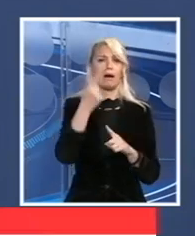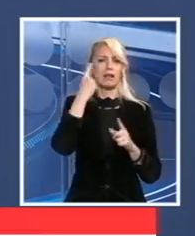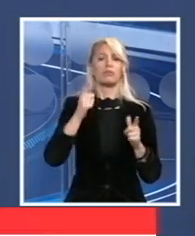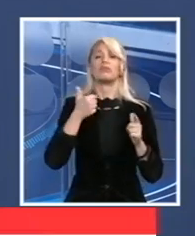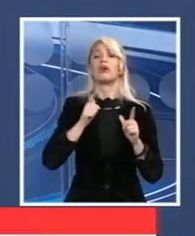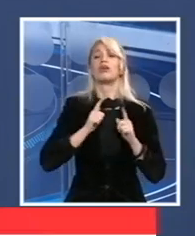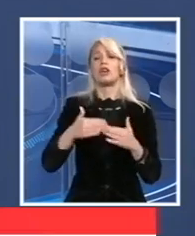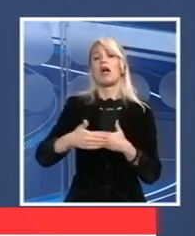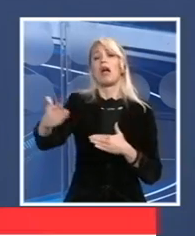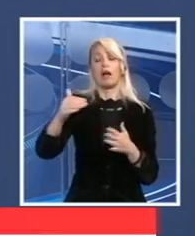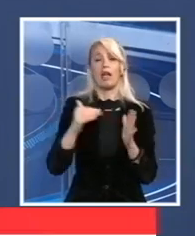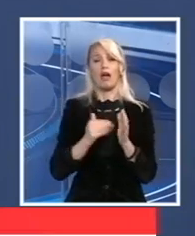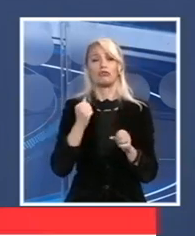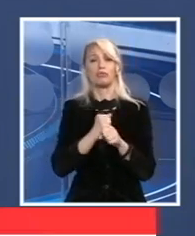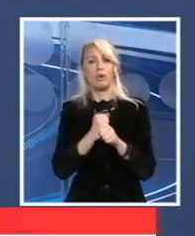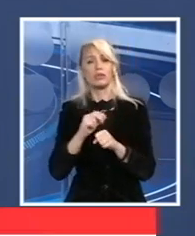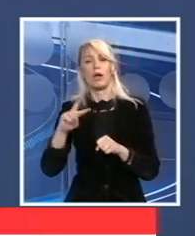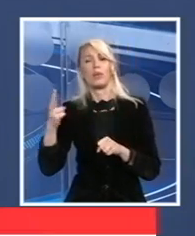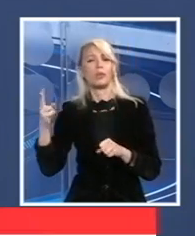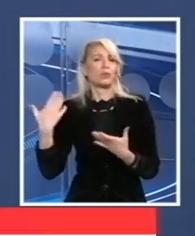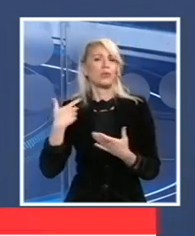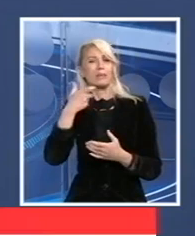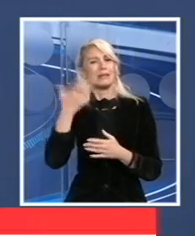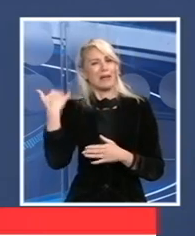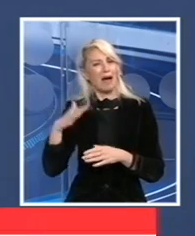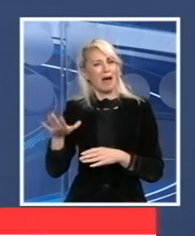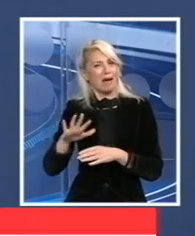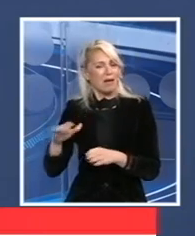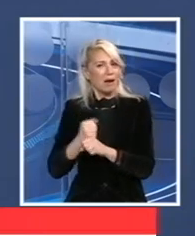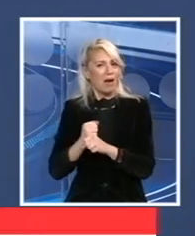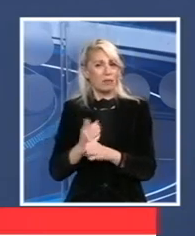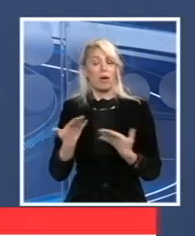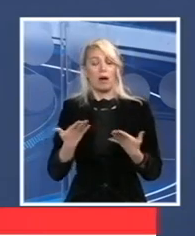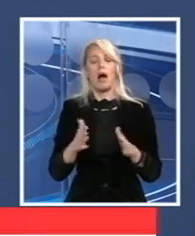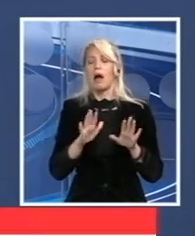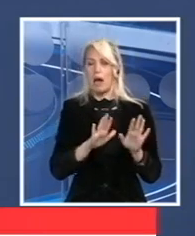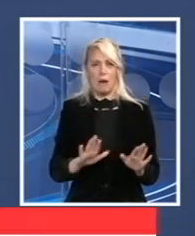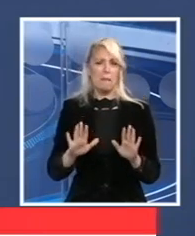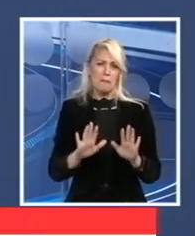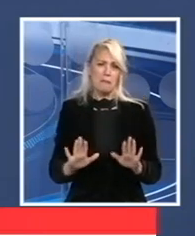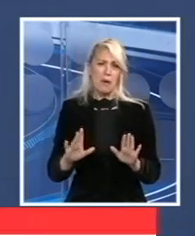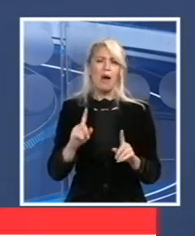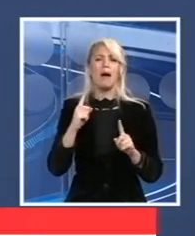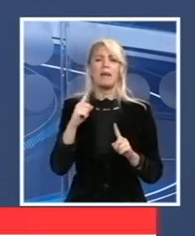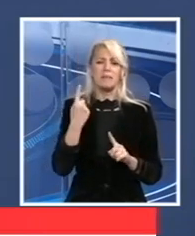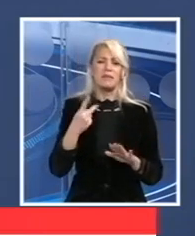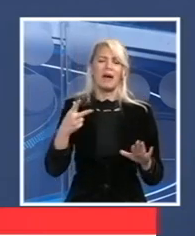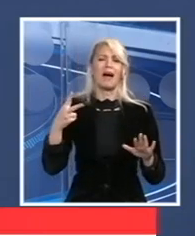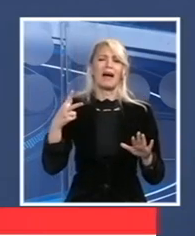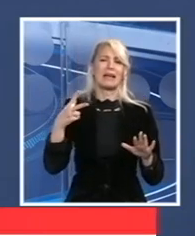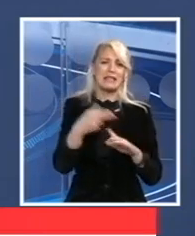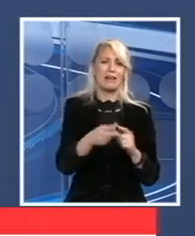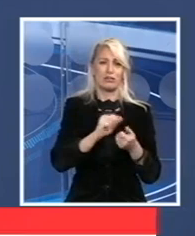čeka kada su u pitanju druge oblasti. Tako da polako, ajde prvo da izađemo